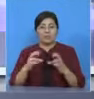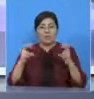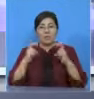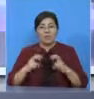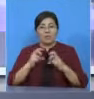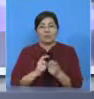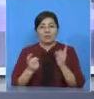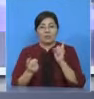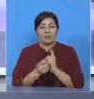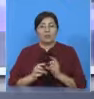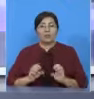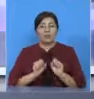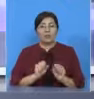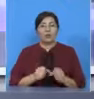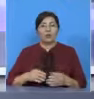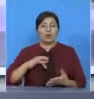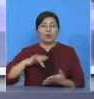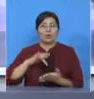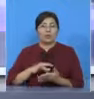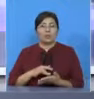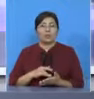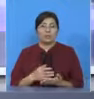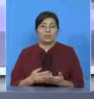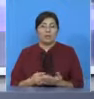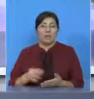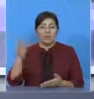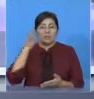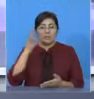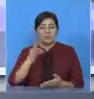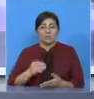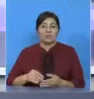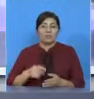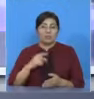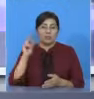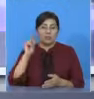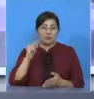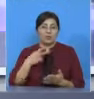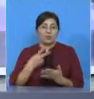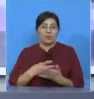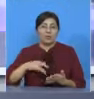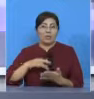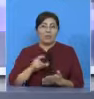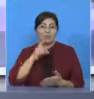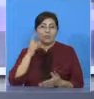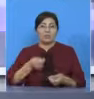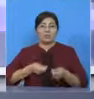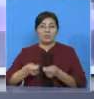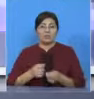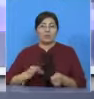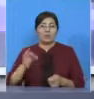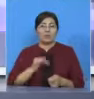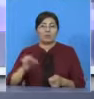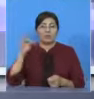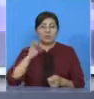kalpına keltiru men korga ortalığı, Kalıq Kengesi eskertkişin jastarga nasihattadı. Şarağa kalamızdın jastar basqarması oblıstı